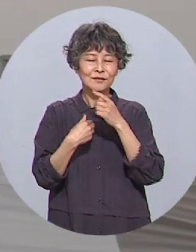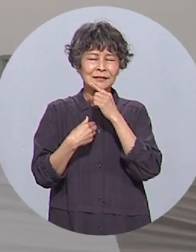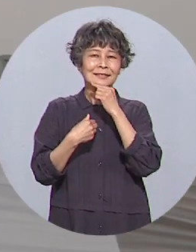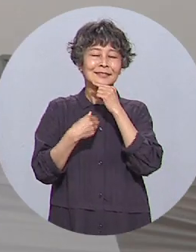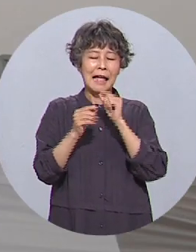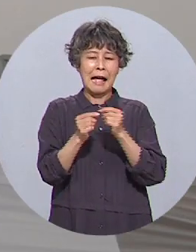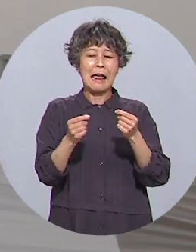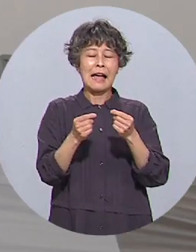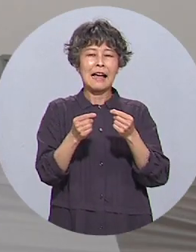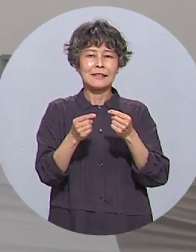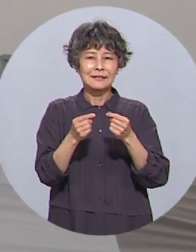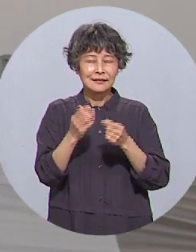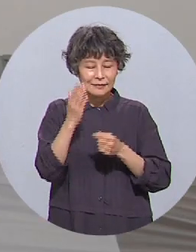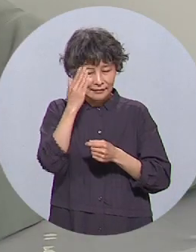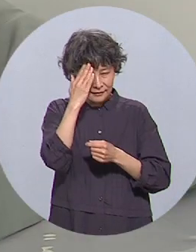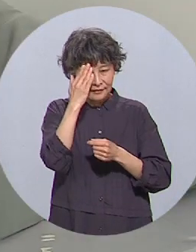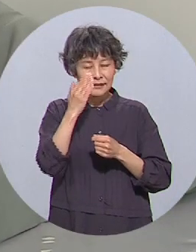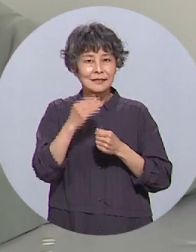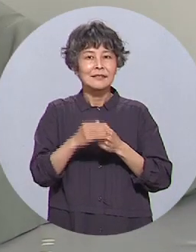剥がれる、